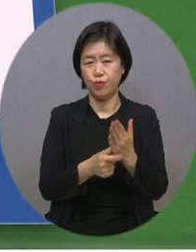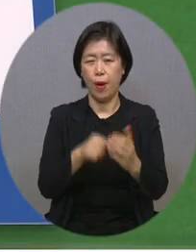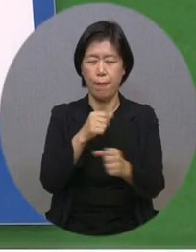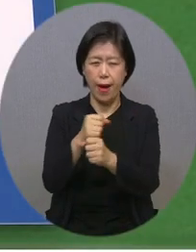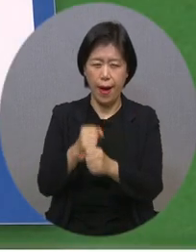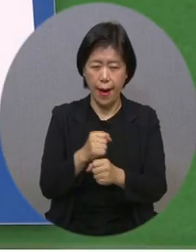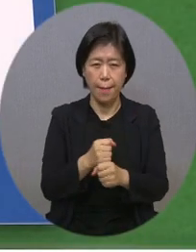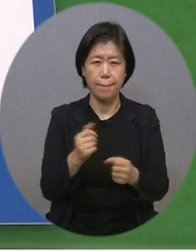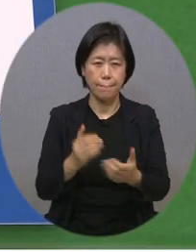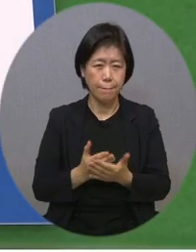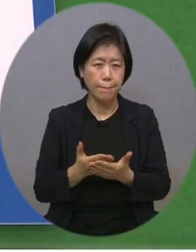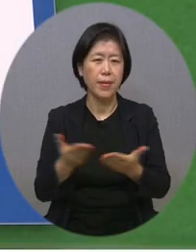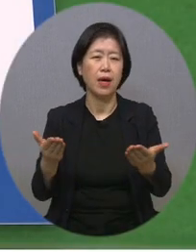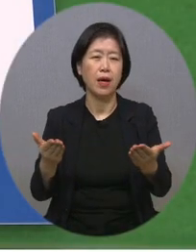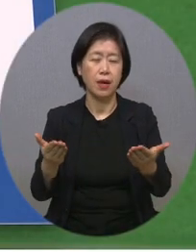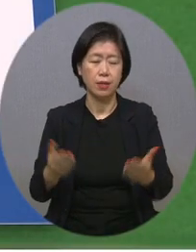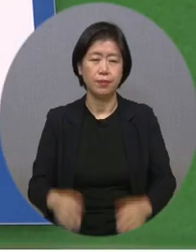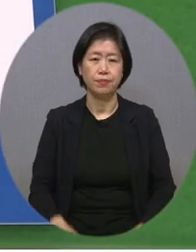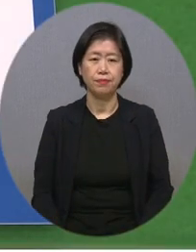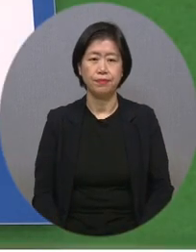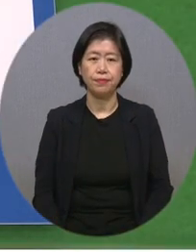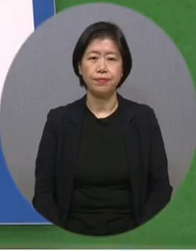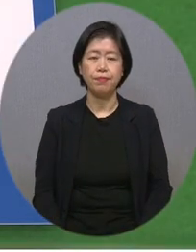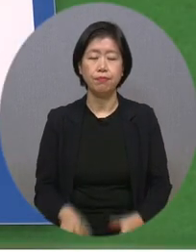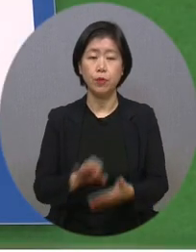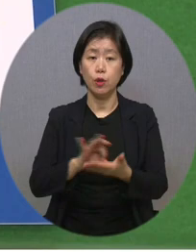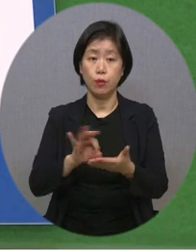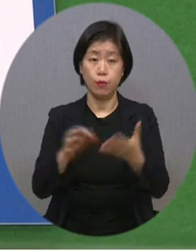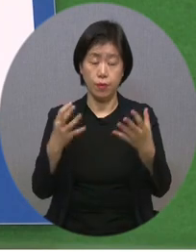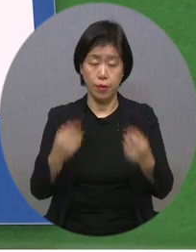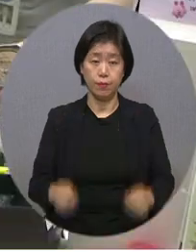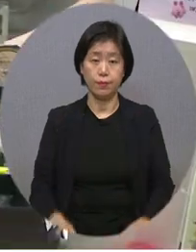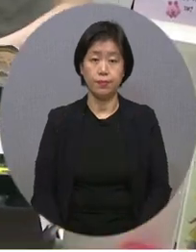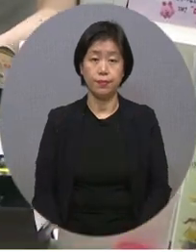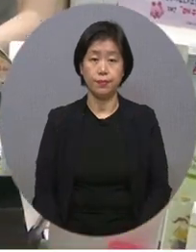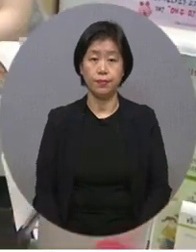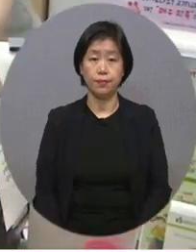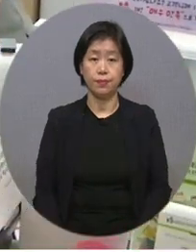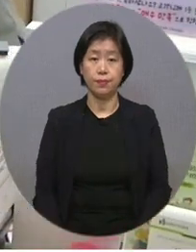발행액과 그다음 실적을 이뤄냈죠. 간단하게 말씀드리면은